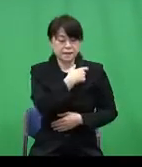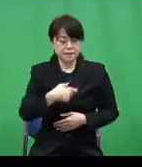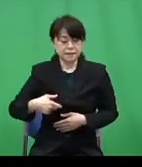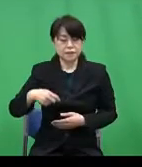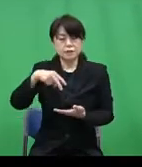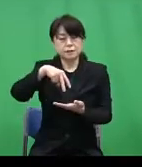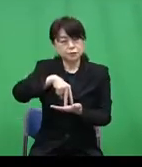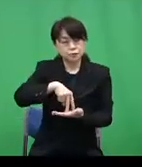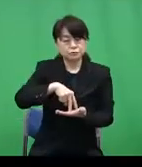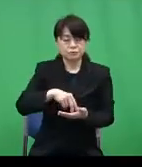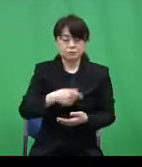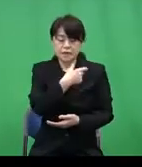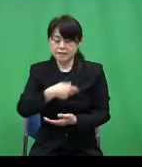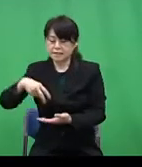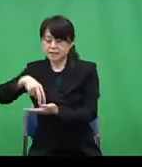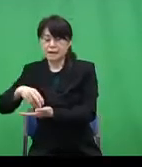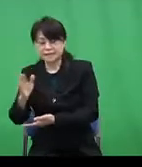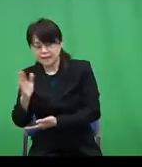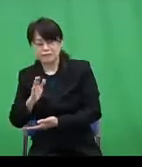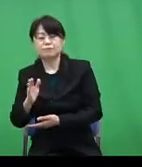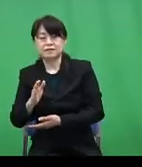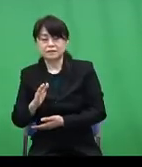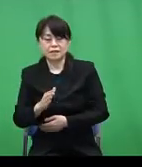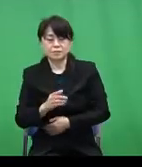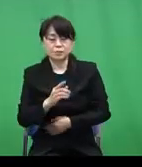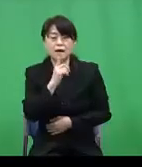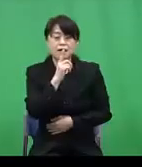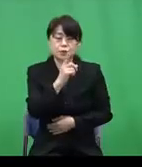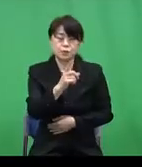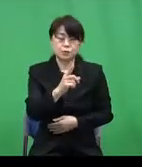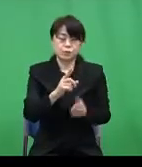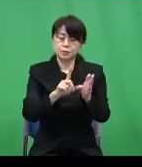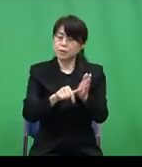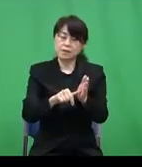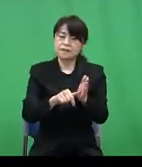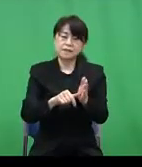まあ、出馬するとかしないとかということはもちろん申し上げる、